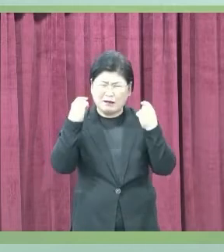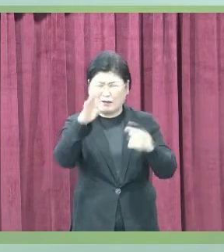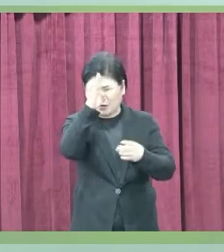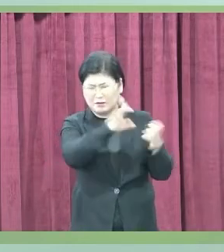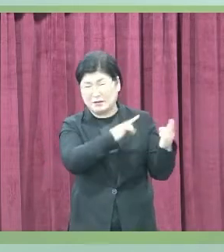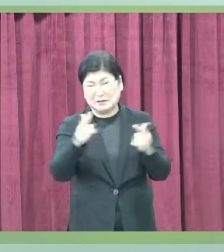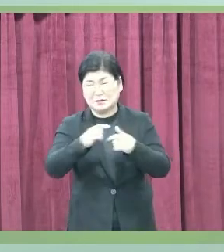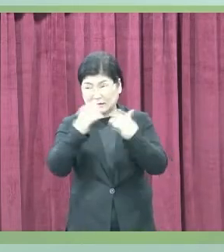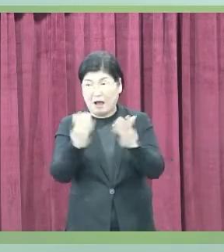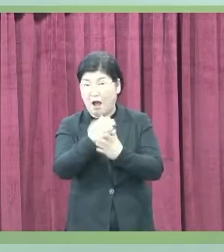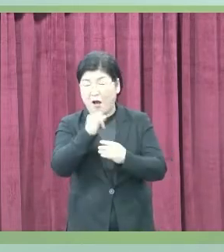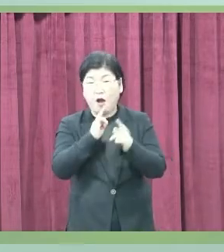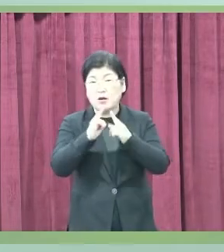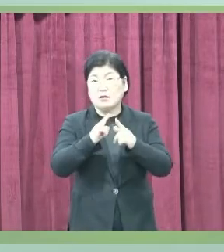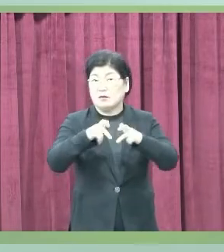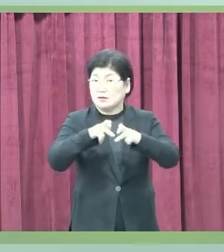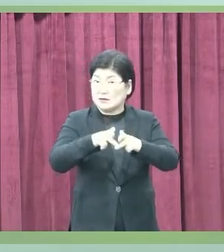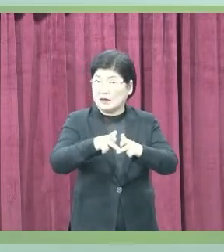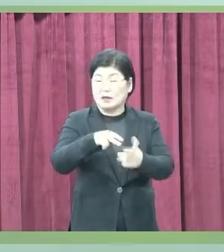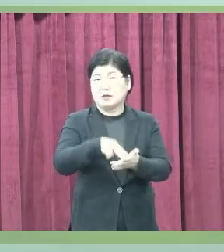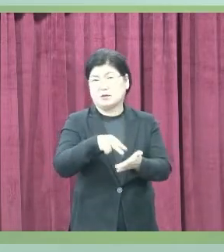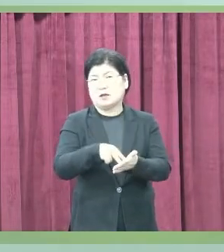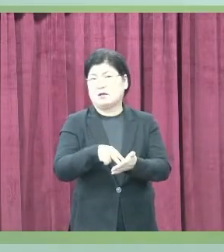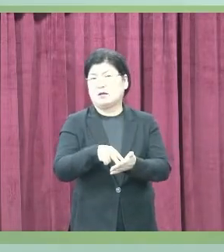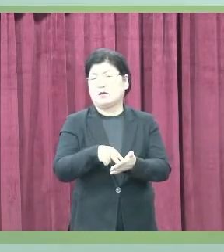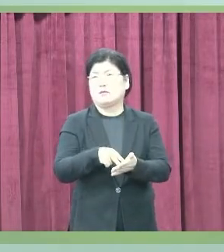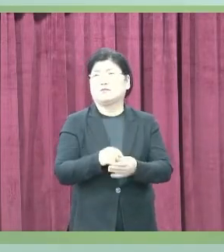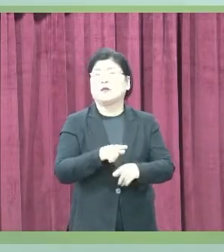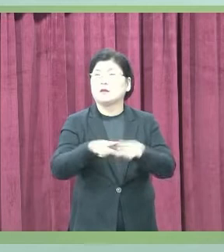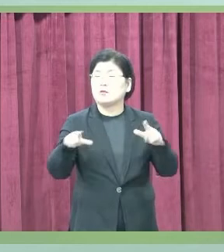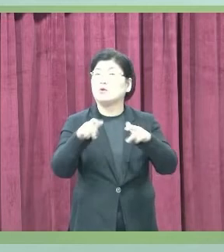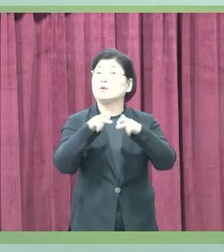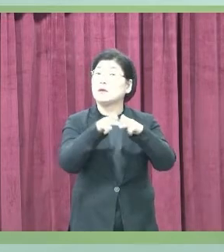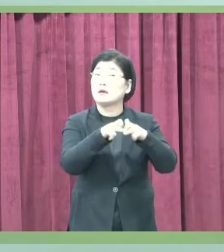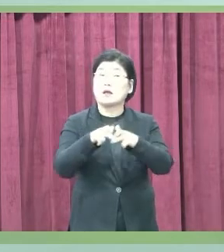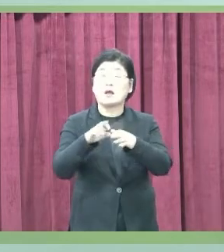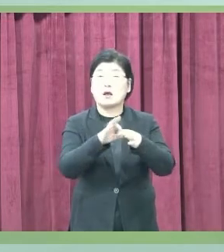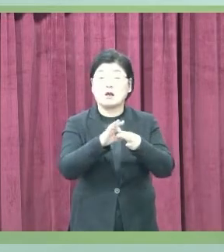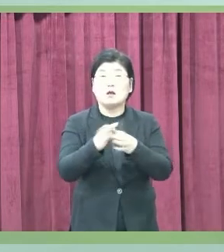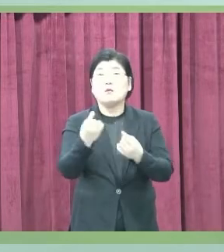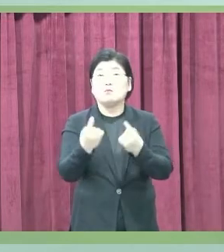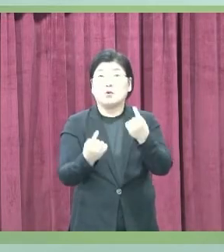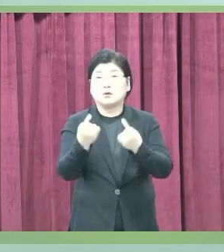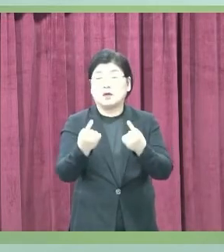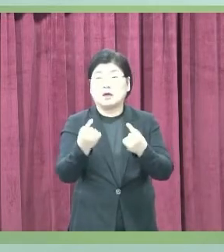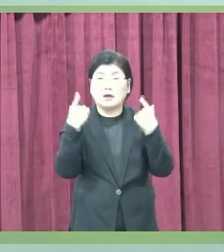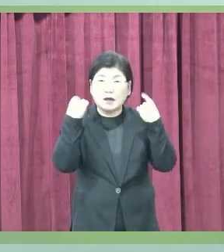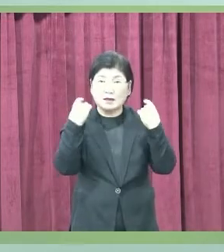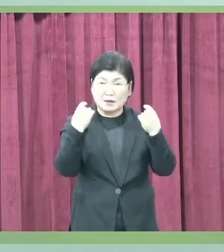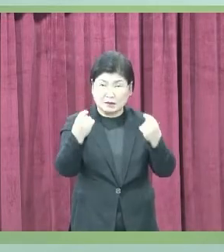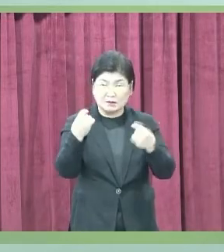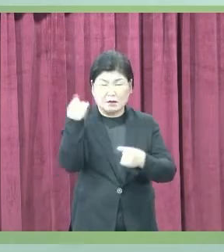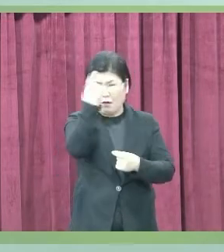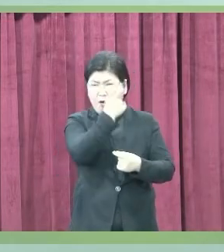있고 언어 장애 같은 경우는 주로 이제 뭐 장애와 관련됐다기보다는 여러 가지 만성 질환, 안면